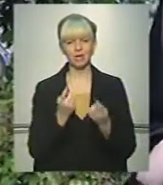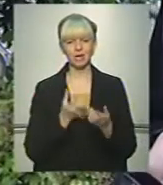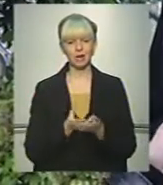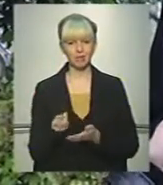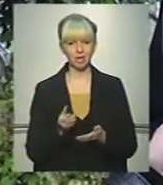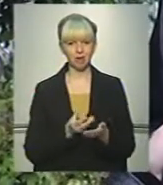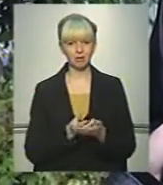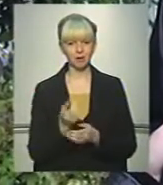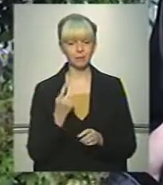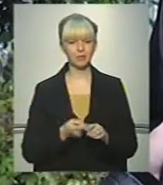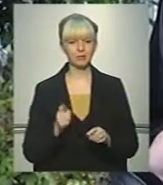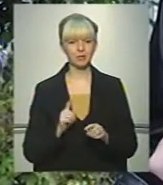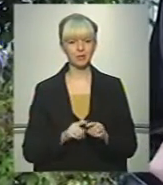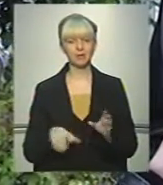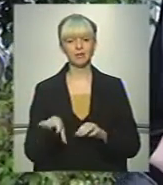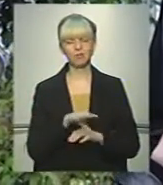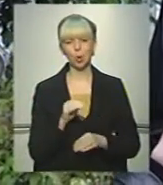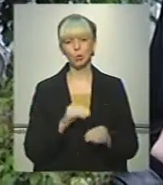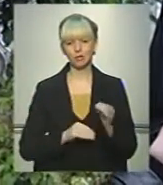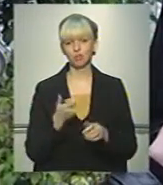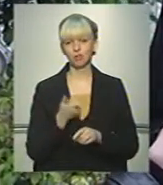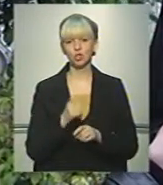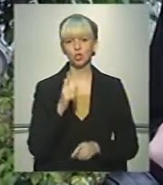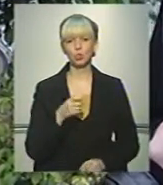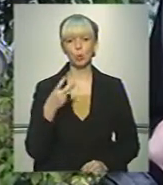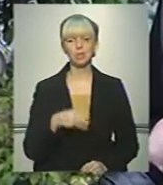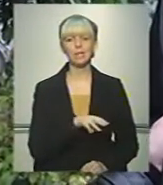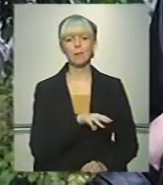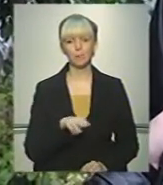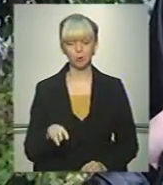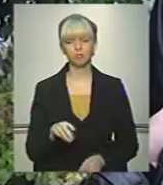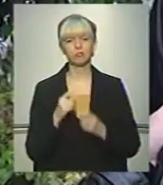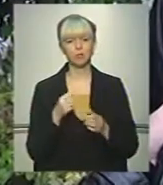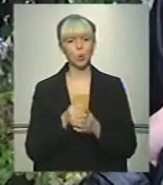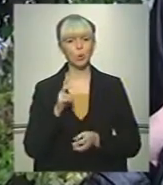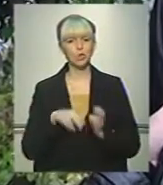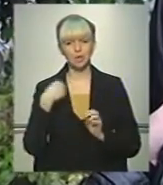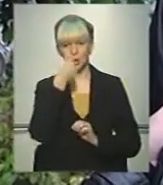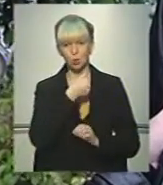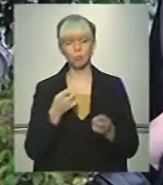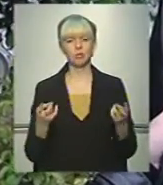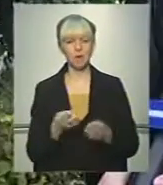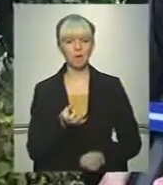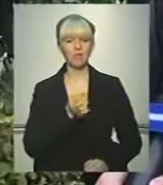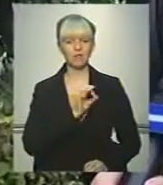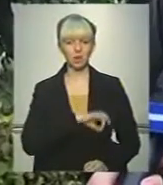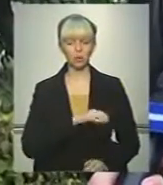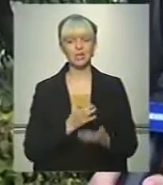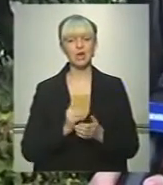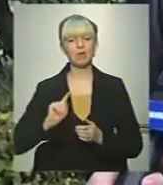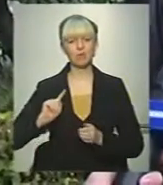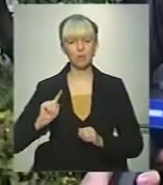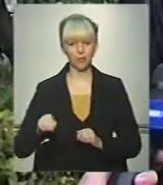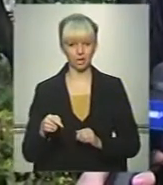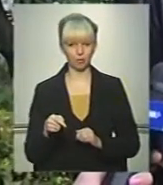видатках, це все складає більше 130 мільйонів. І, звичайно, їх до кінця року треба використати. Є вимоги